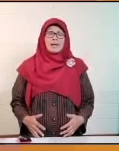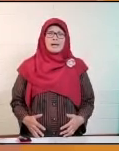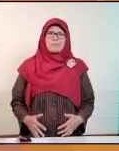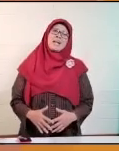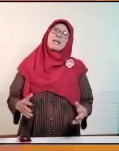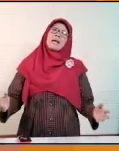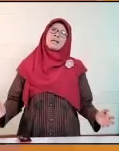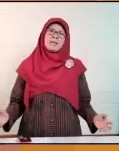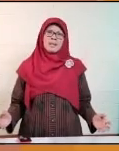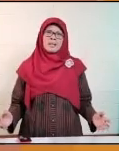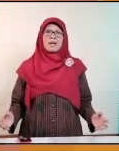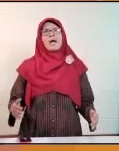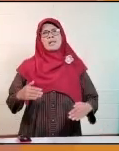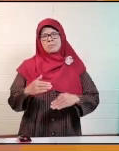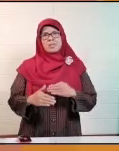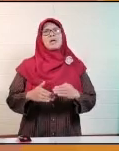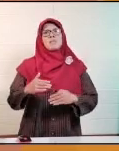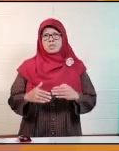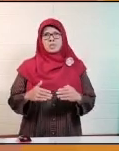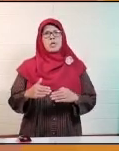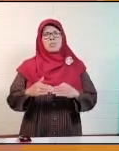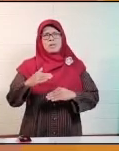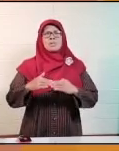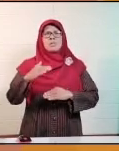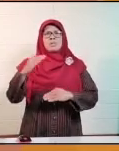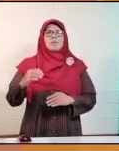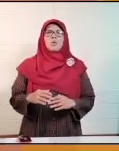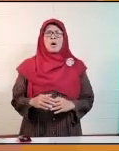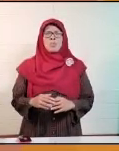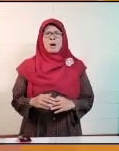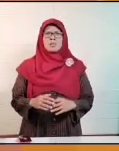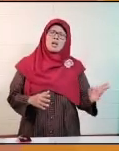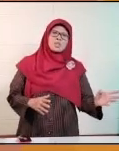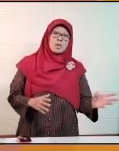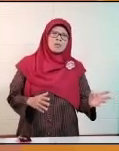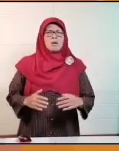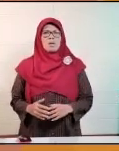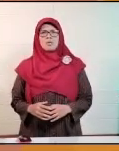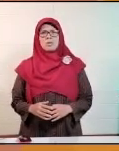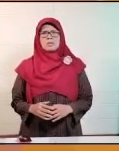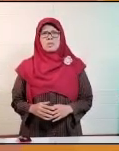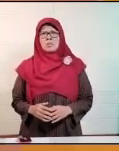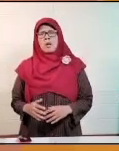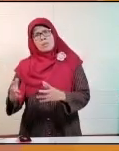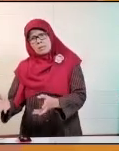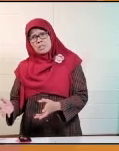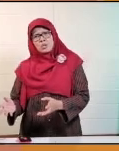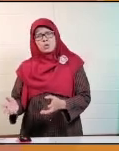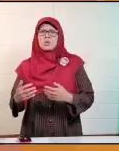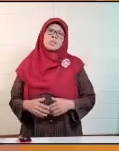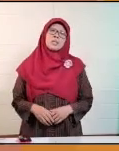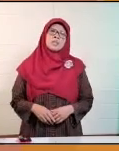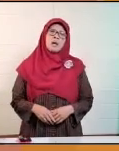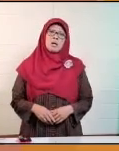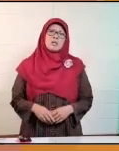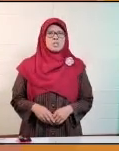lagi baikan lagi nah itu jadi emosinya itu masih berubah-rubah sekarang seneng lalu tidak senang tadinya